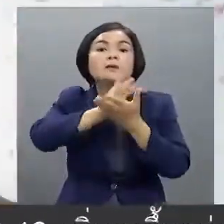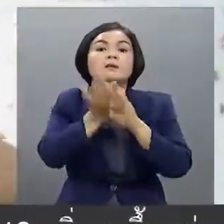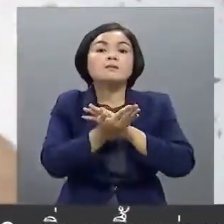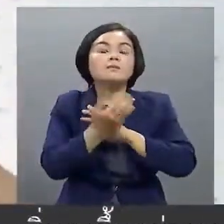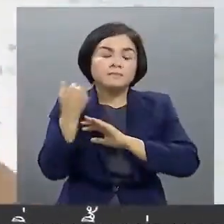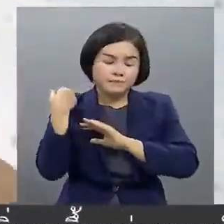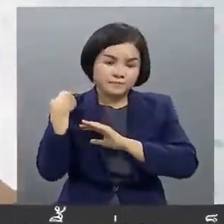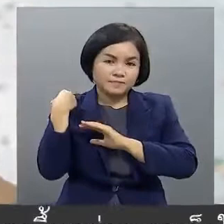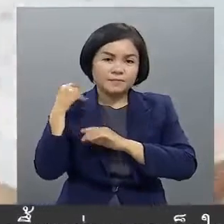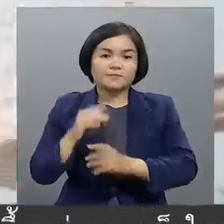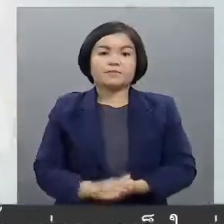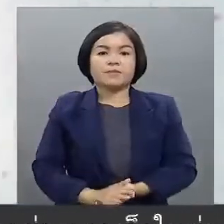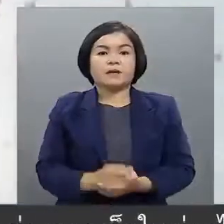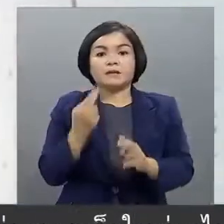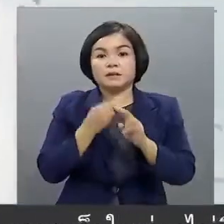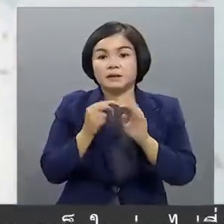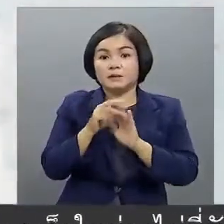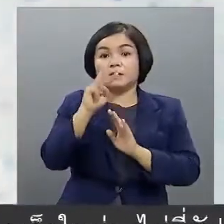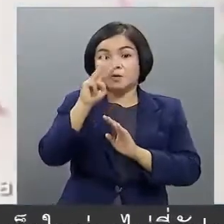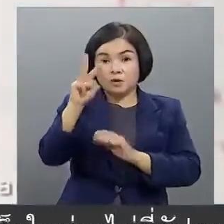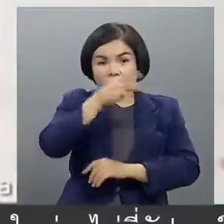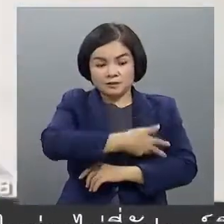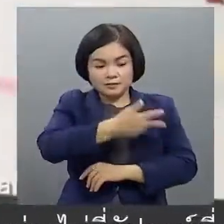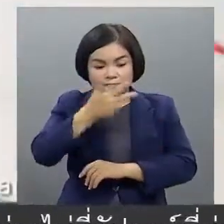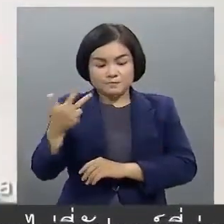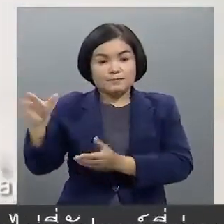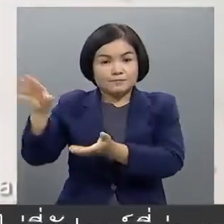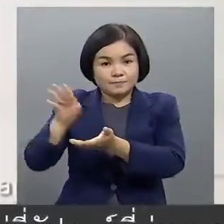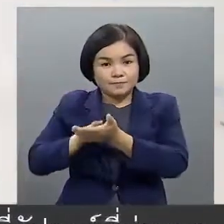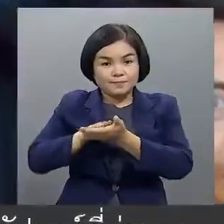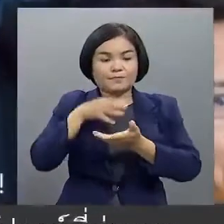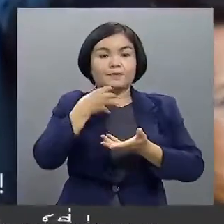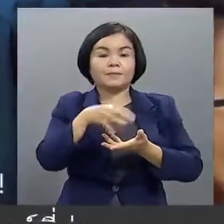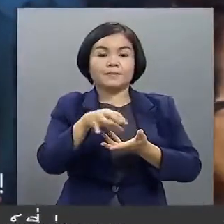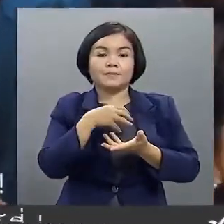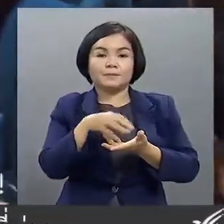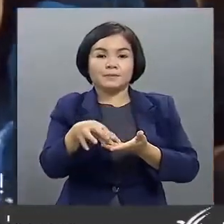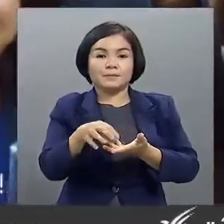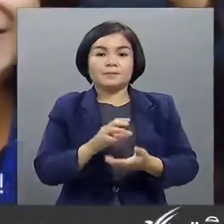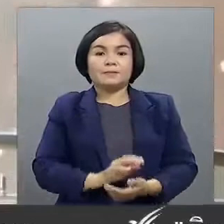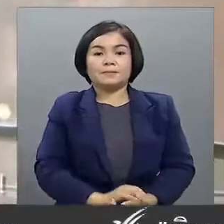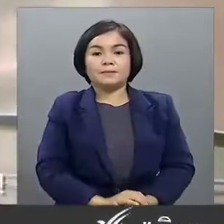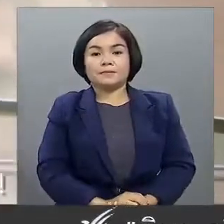เวนิกาวิชัยวัฒนาไทย PBS รายงาน